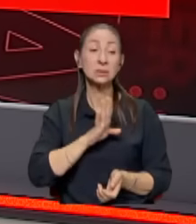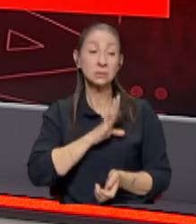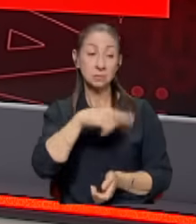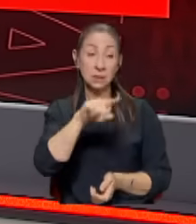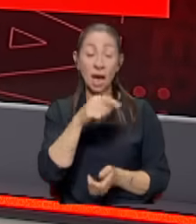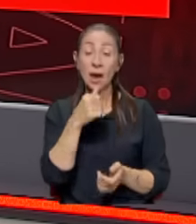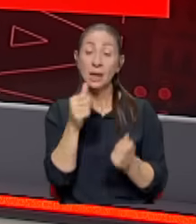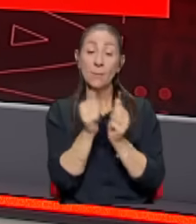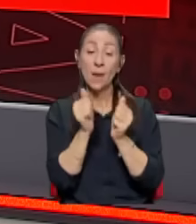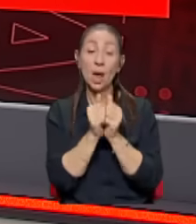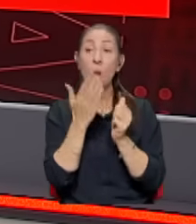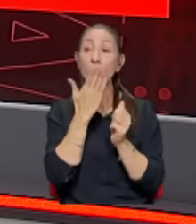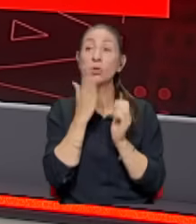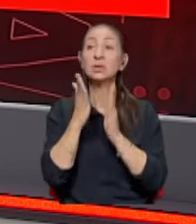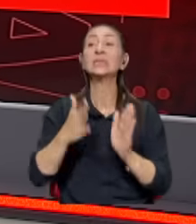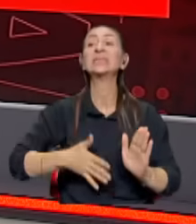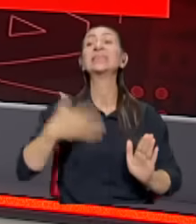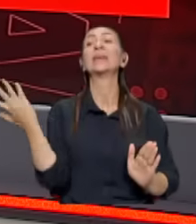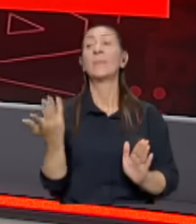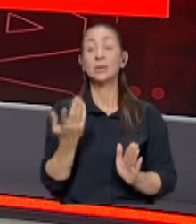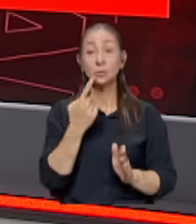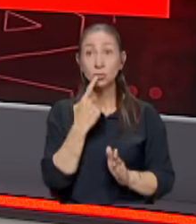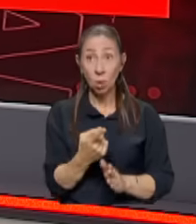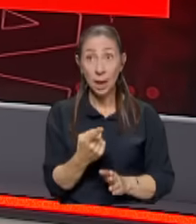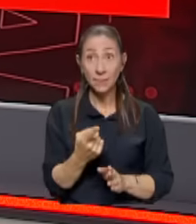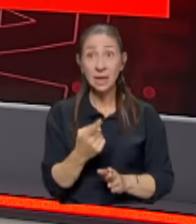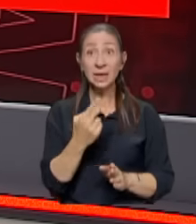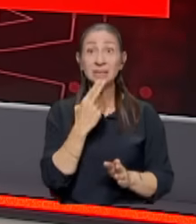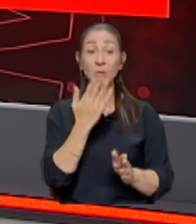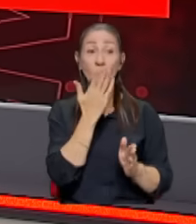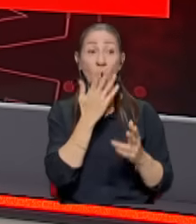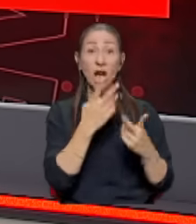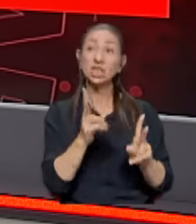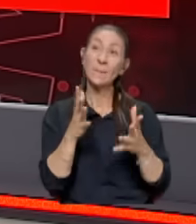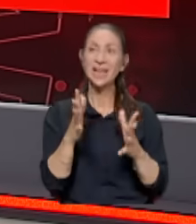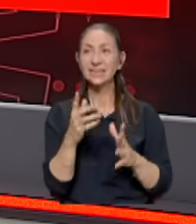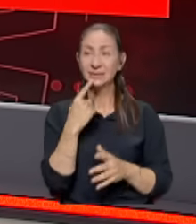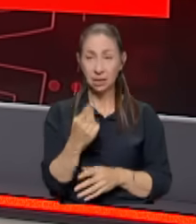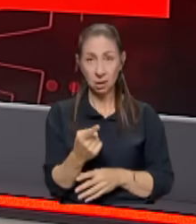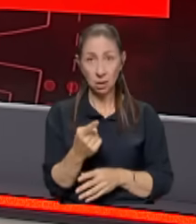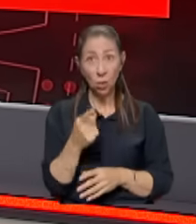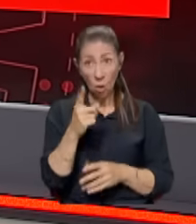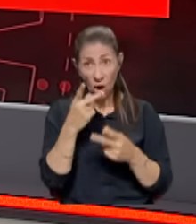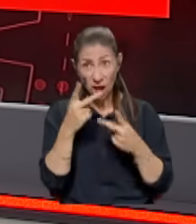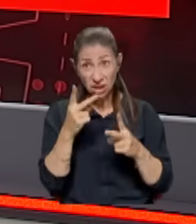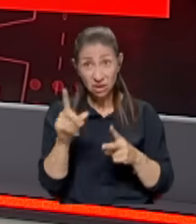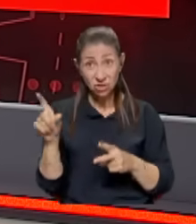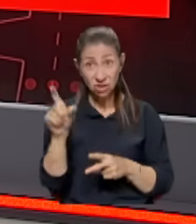çocuklarını erkeklerle aynı okula göndermek istemediğini söyleyip kız okulları açabilmeliyiz dedi. O